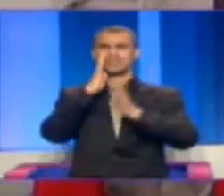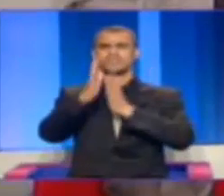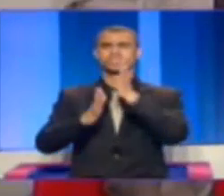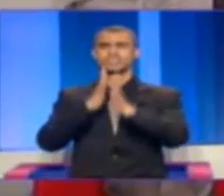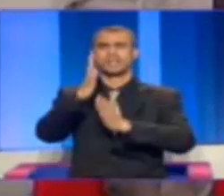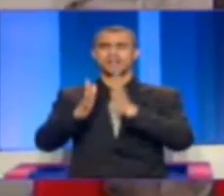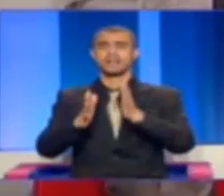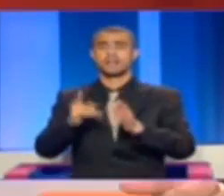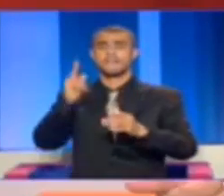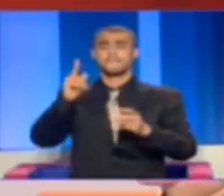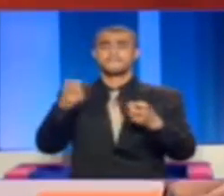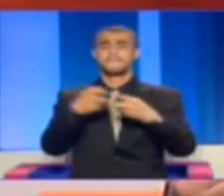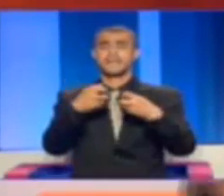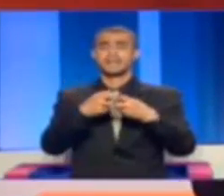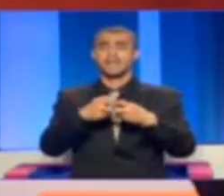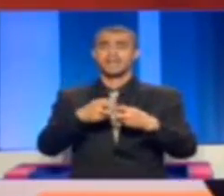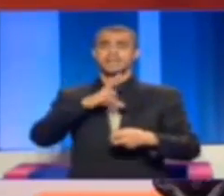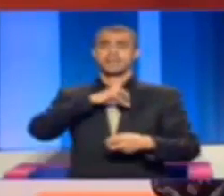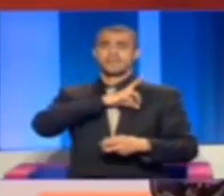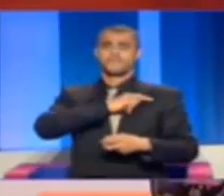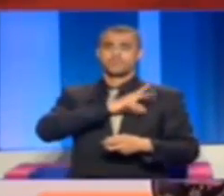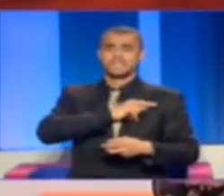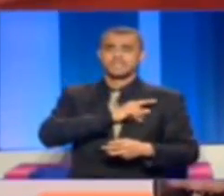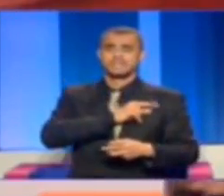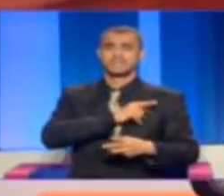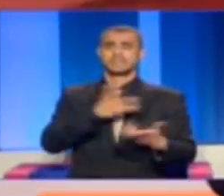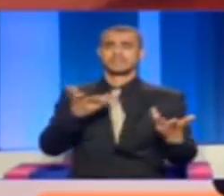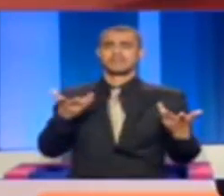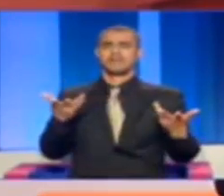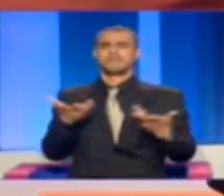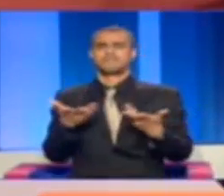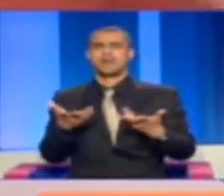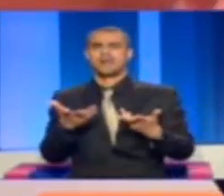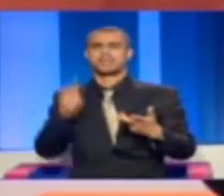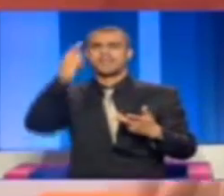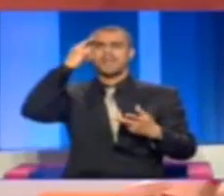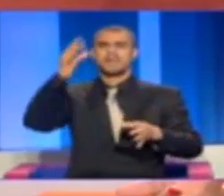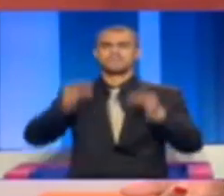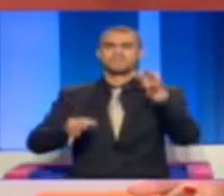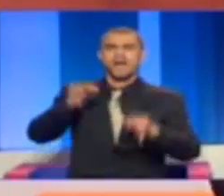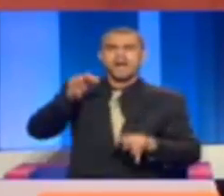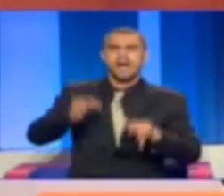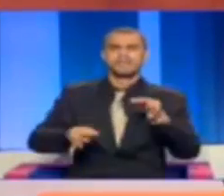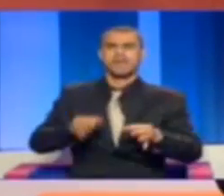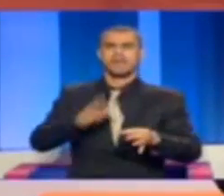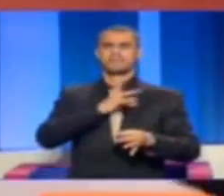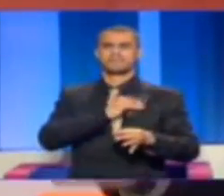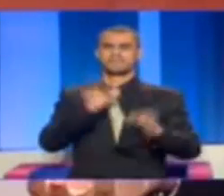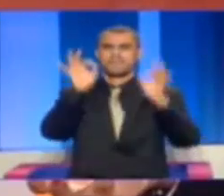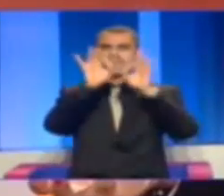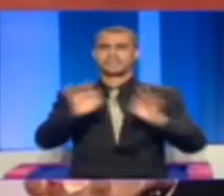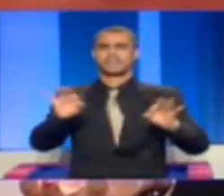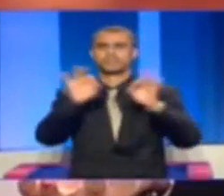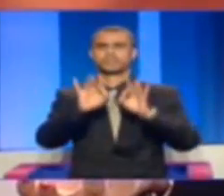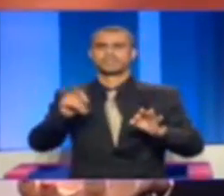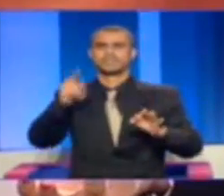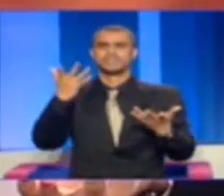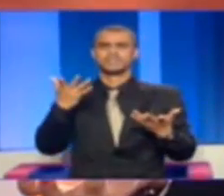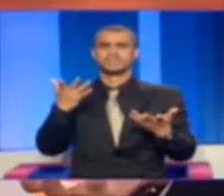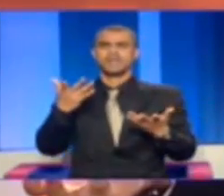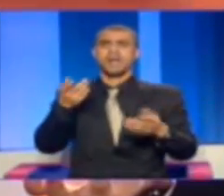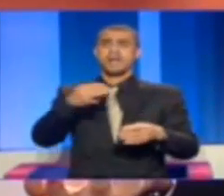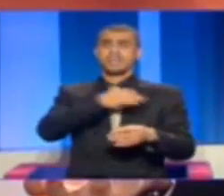أساسي، مثلا في مخافر الامن او في الدوائر الامنيه كلها، مثلا امام القضاء، حتى في المرافق